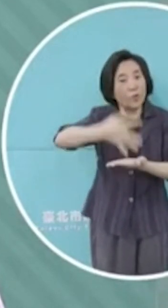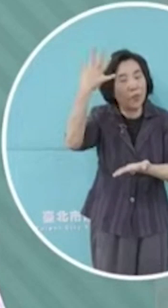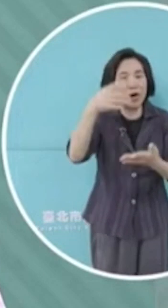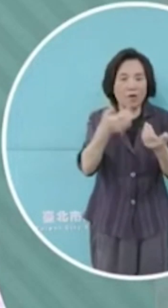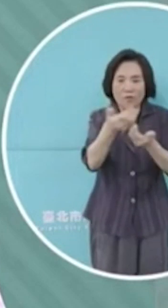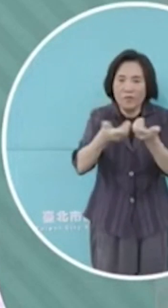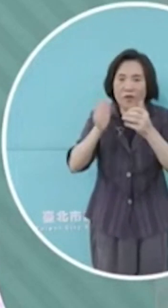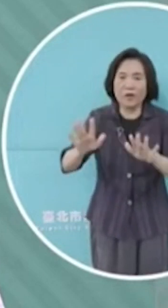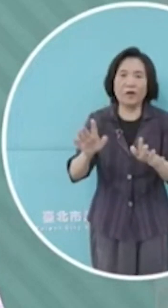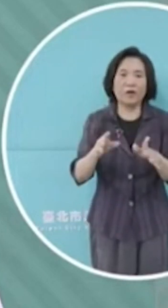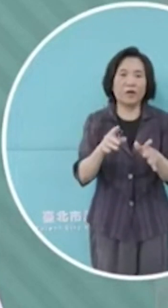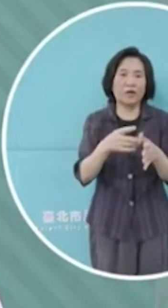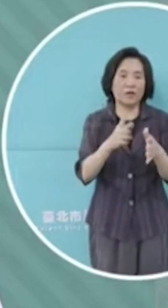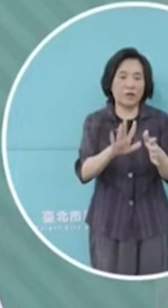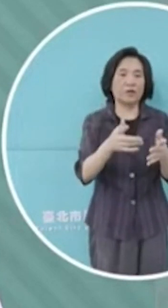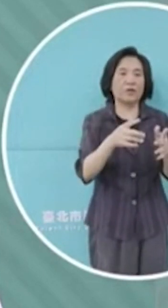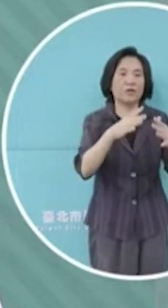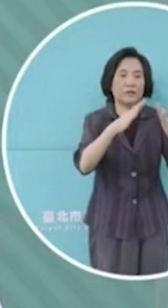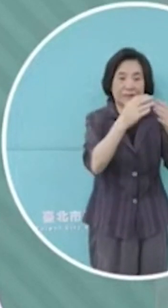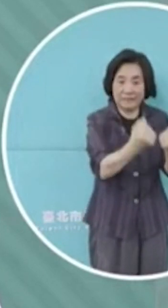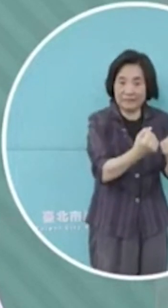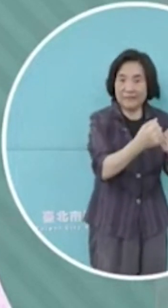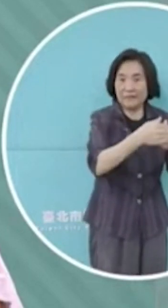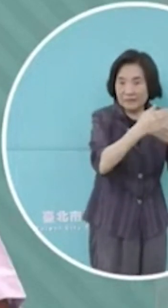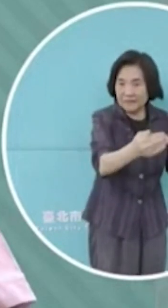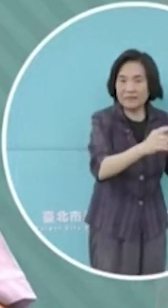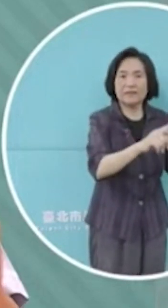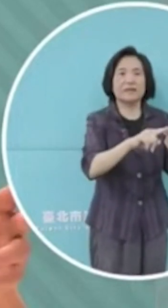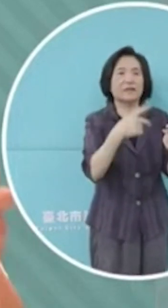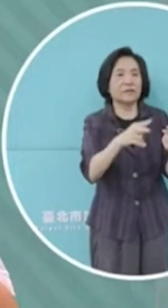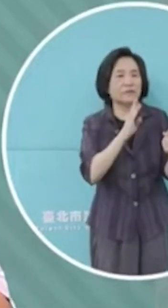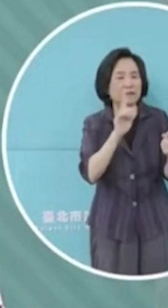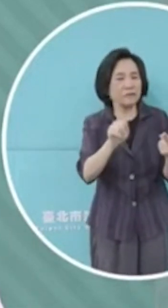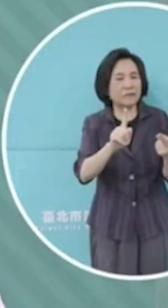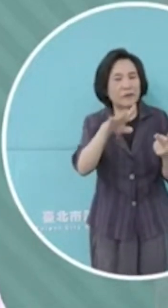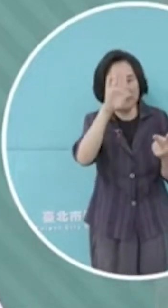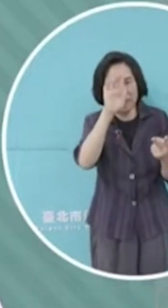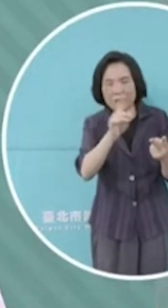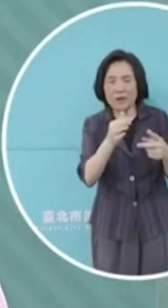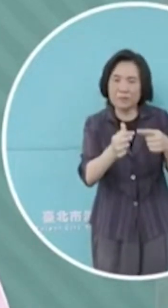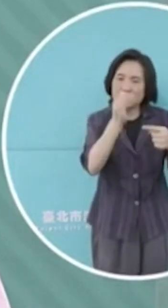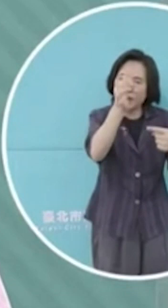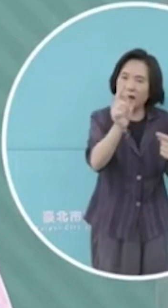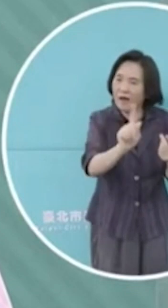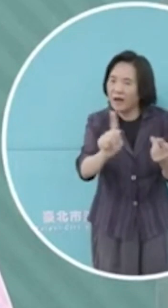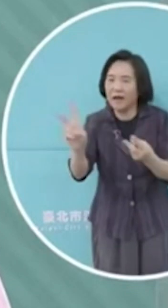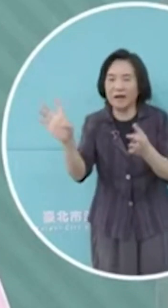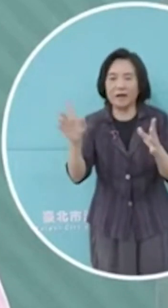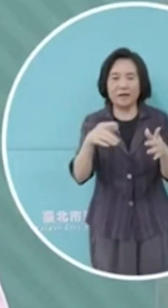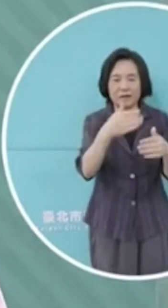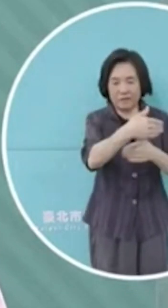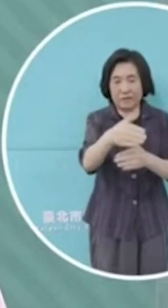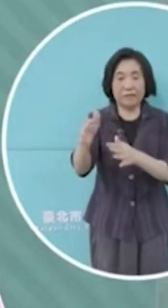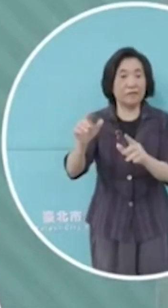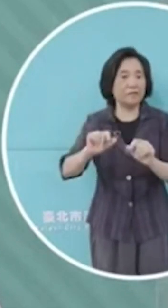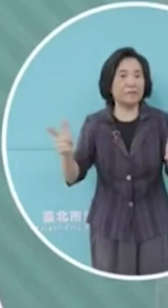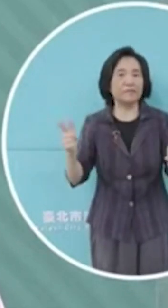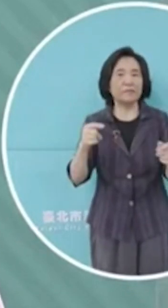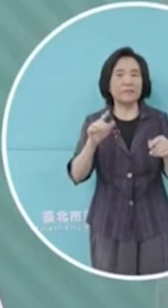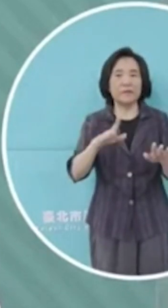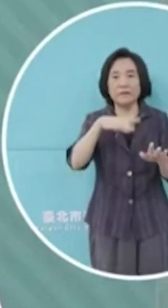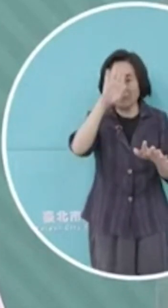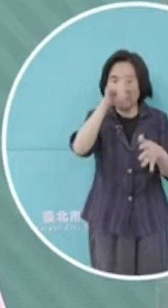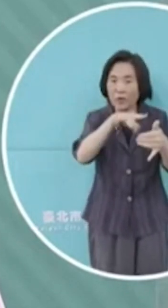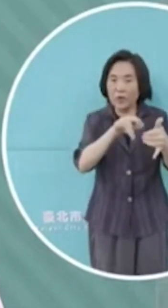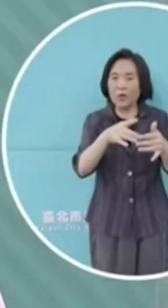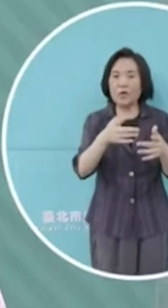这个专收这个快筛阳性的，讲起来很简单呐，还有医院，就说我们现在确诊的病人要分